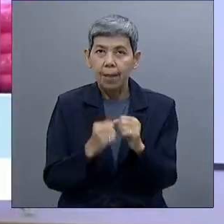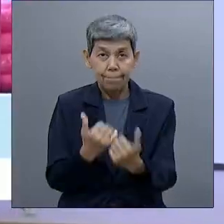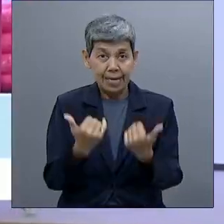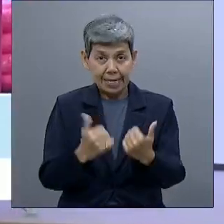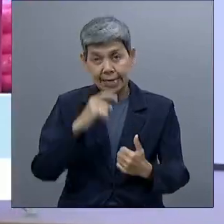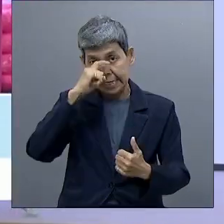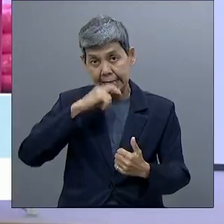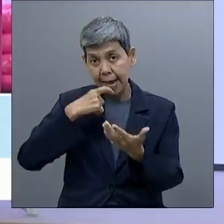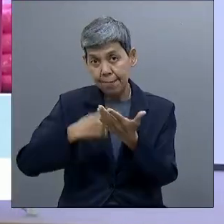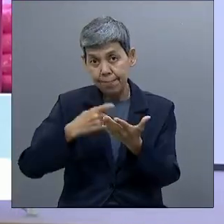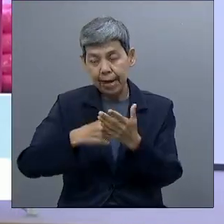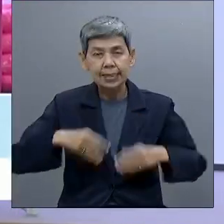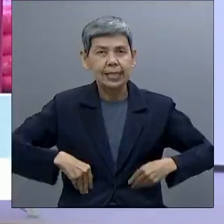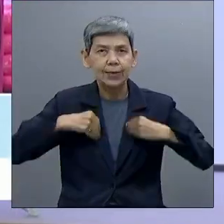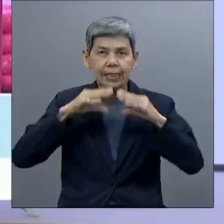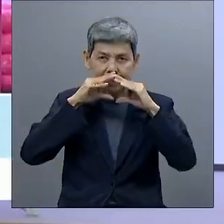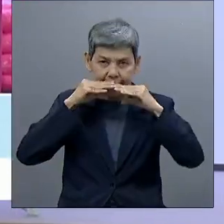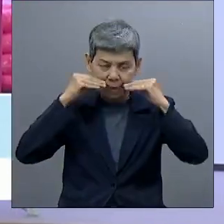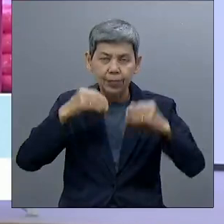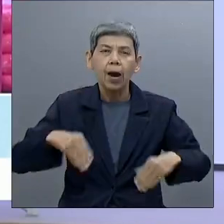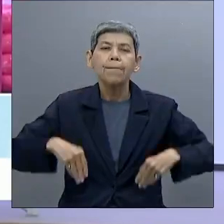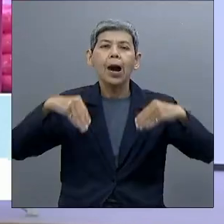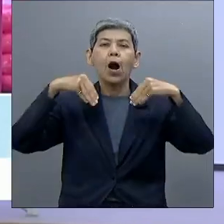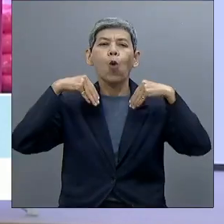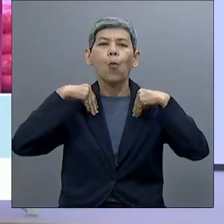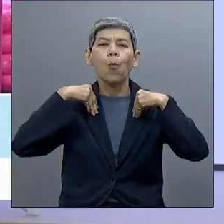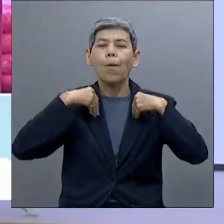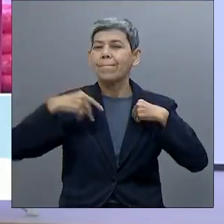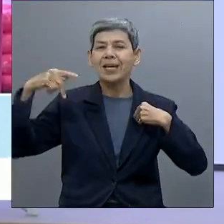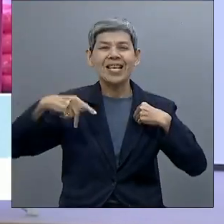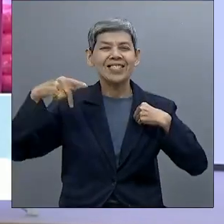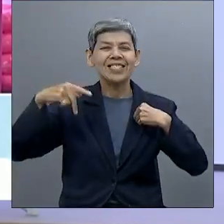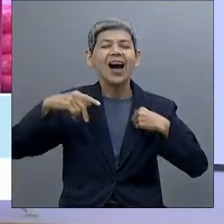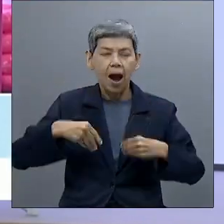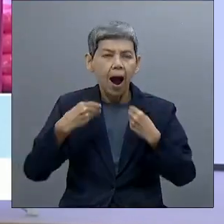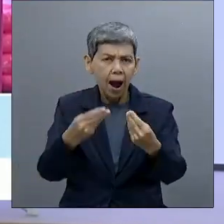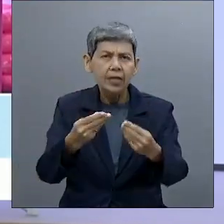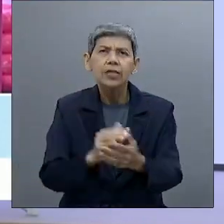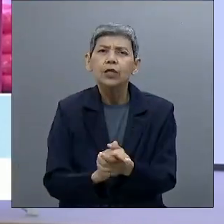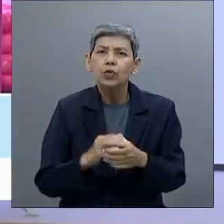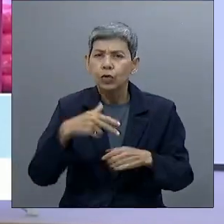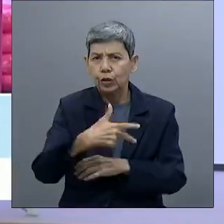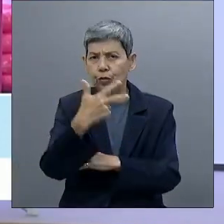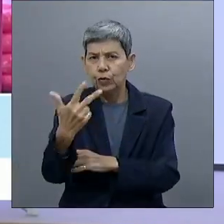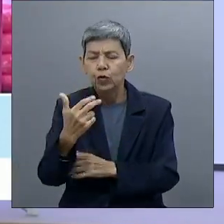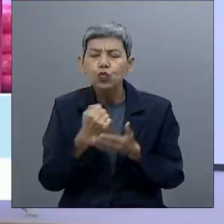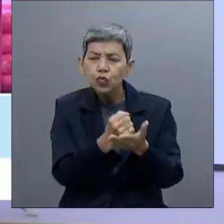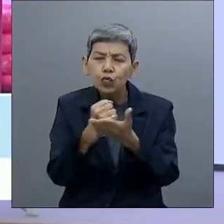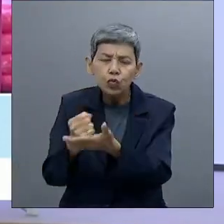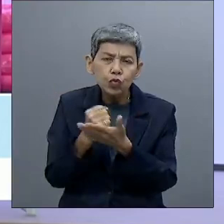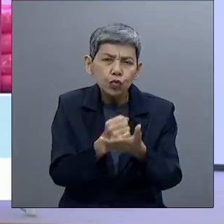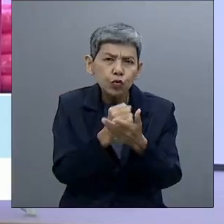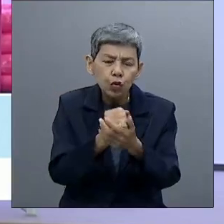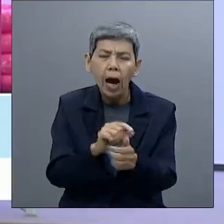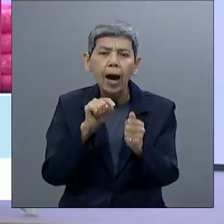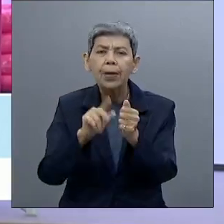ไทยประกันชีวิตและมูลนิธิเมืองไทยยิ้มเรามอบผ้าห่มรุ่นพิเศษให้กับทาง TPBS ช่วยไปแจกให้ที่อำเภอกระย